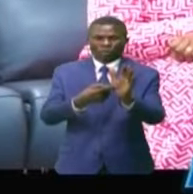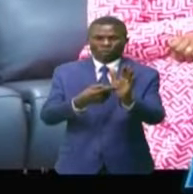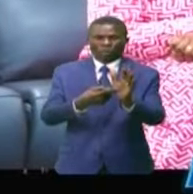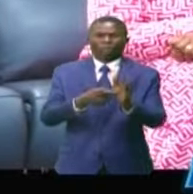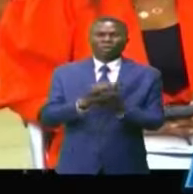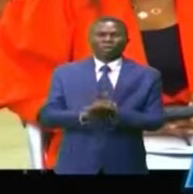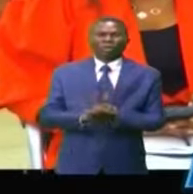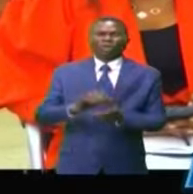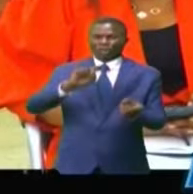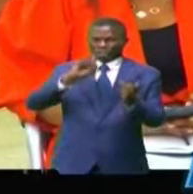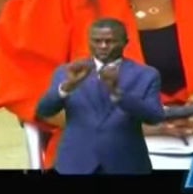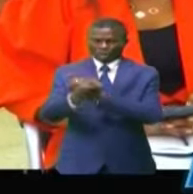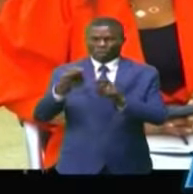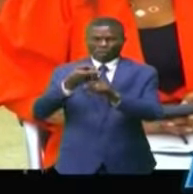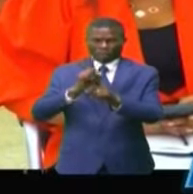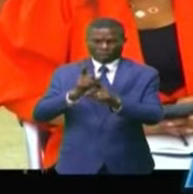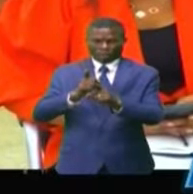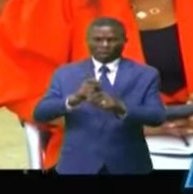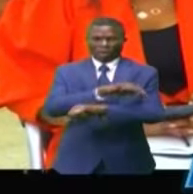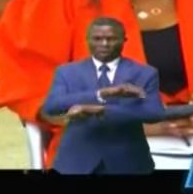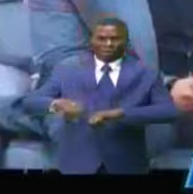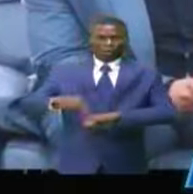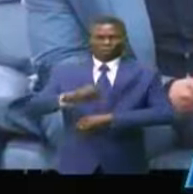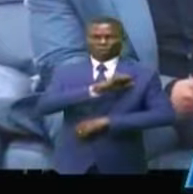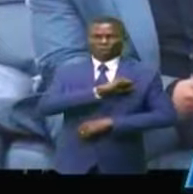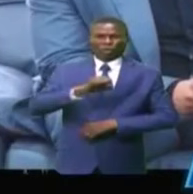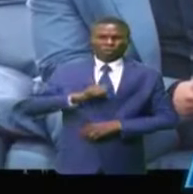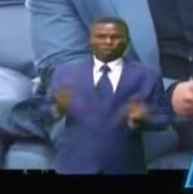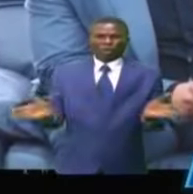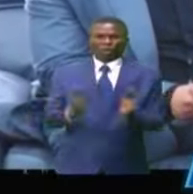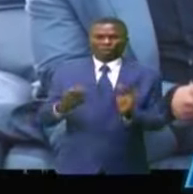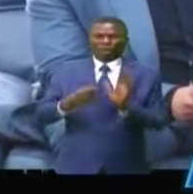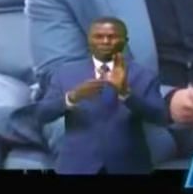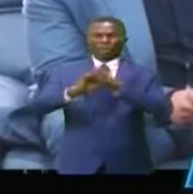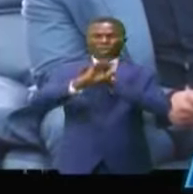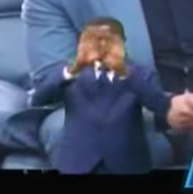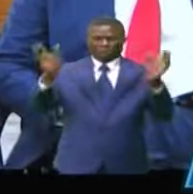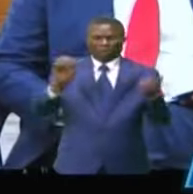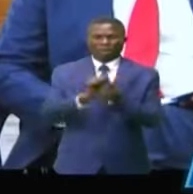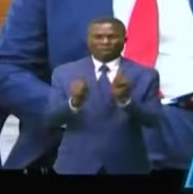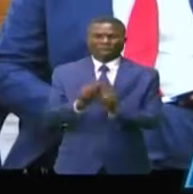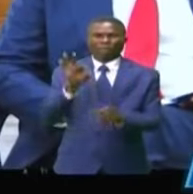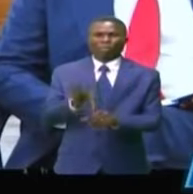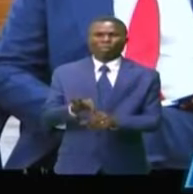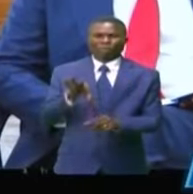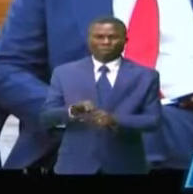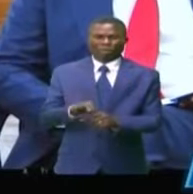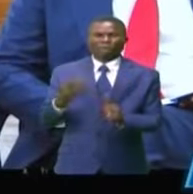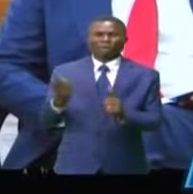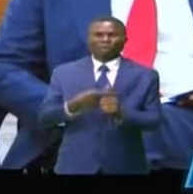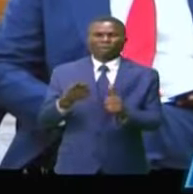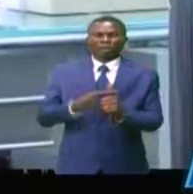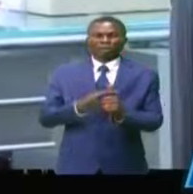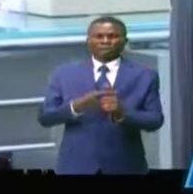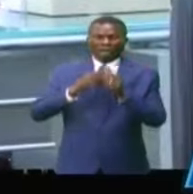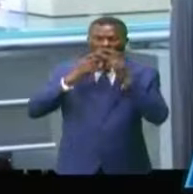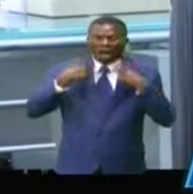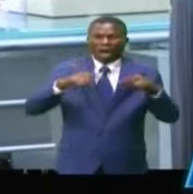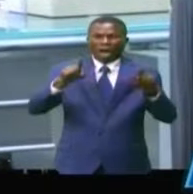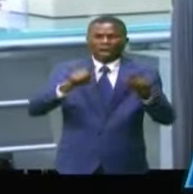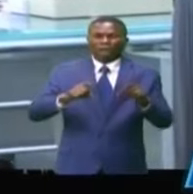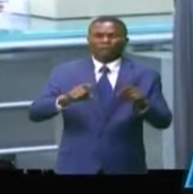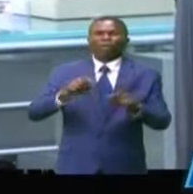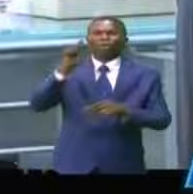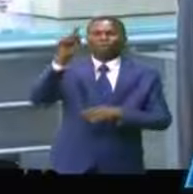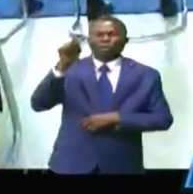les réformes initiées par le Sénat pour renforcer la transparence du processus électoral, notamment la publication des